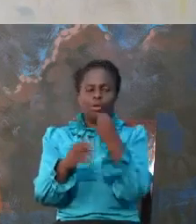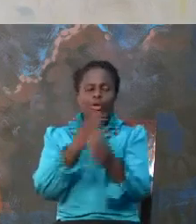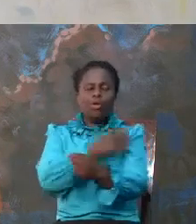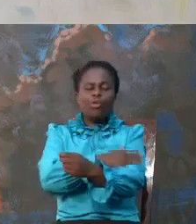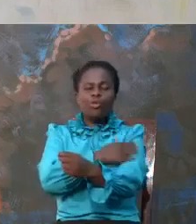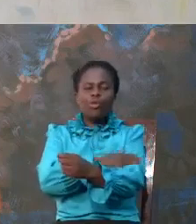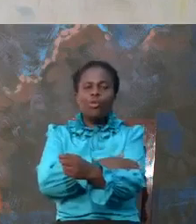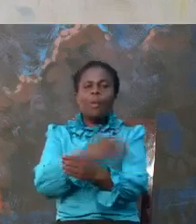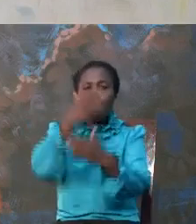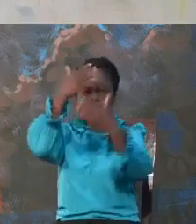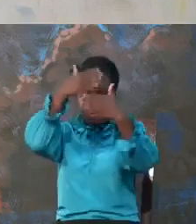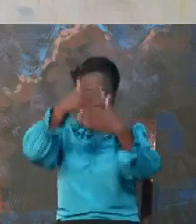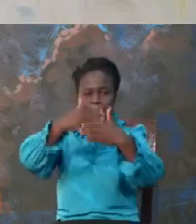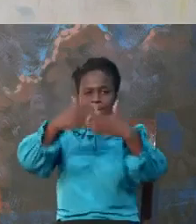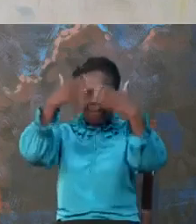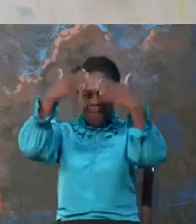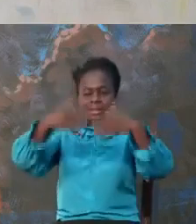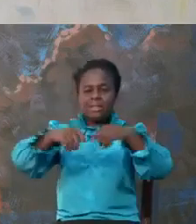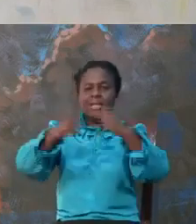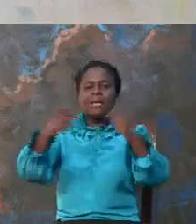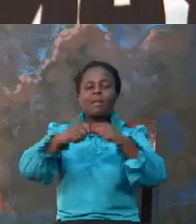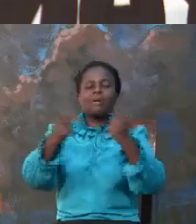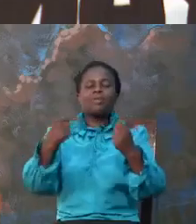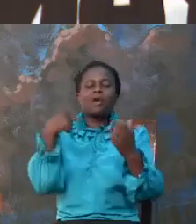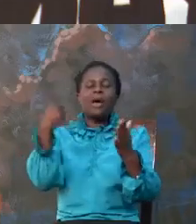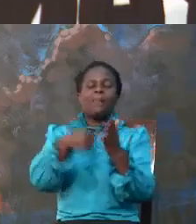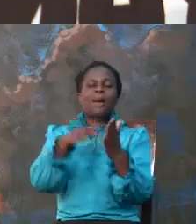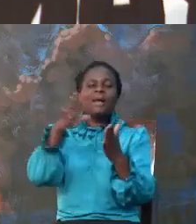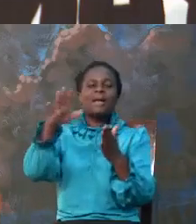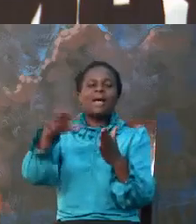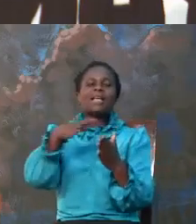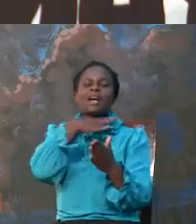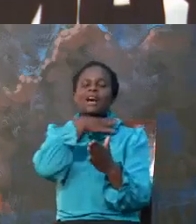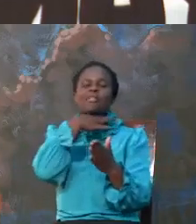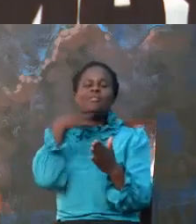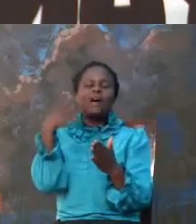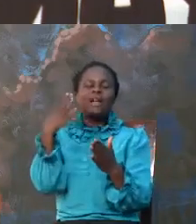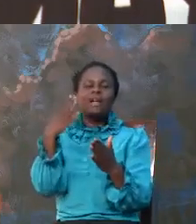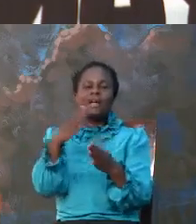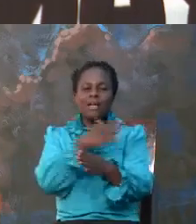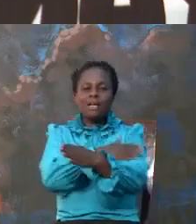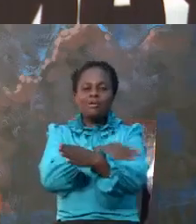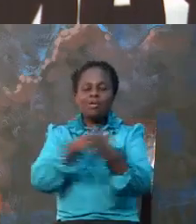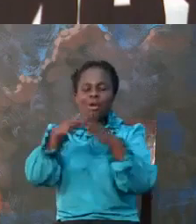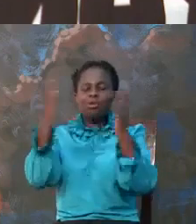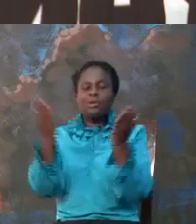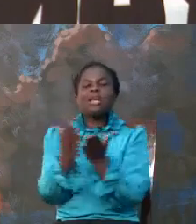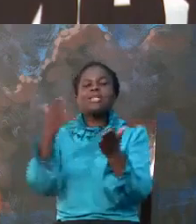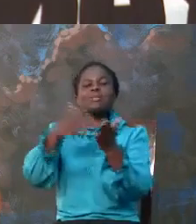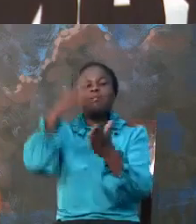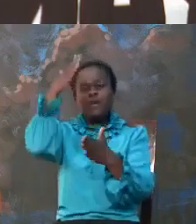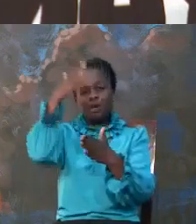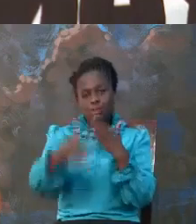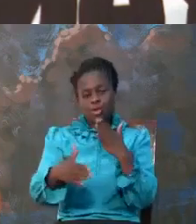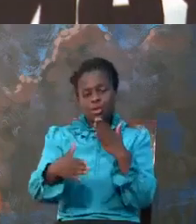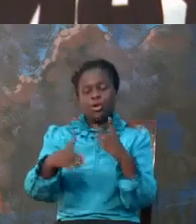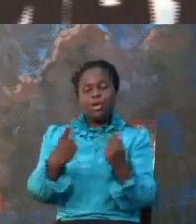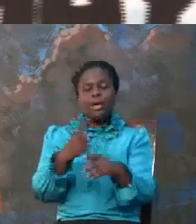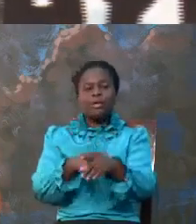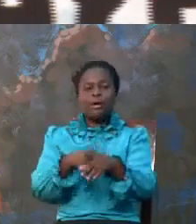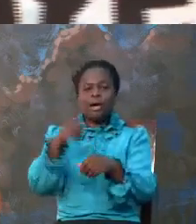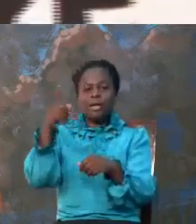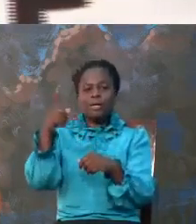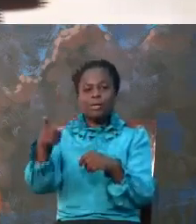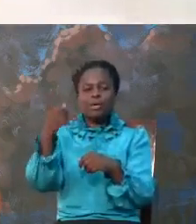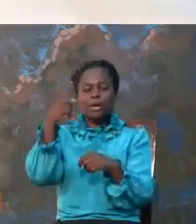pazia litapasuka. Maana yake kafara na huduma duniani zimefikia mwisho, zililenga mimi. Lakini wakati huo atakuwa